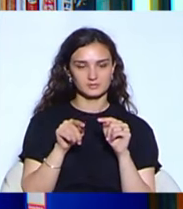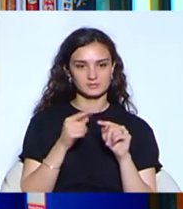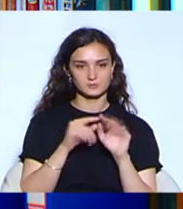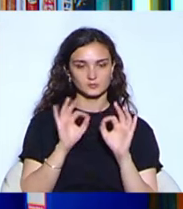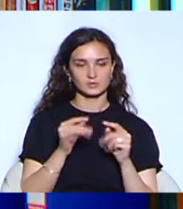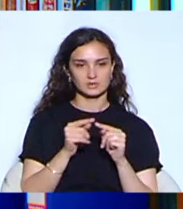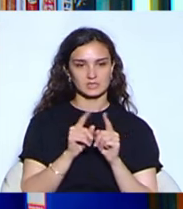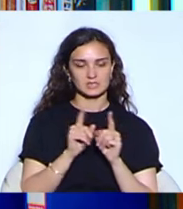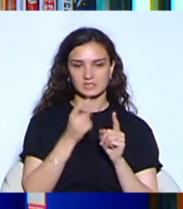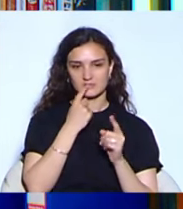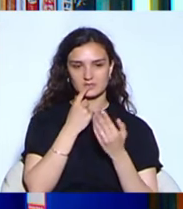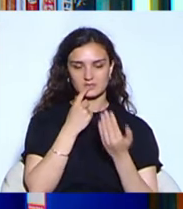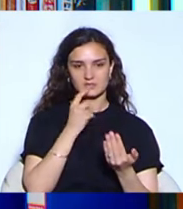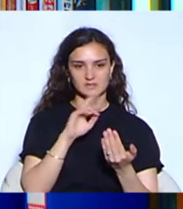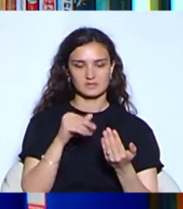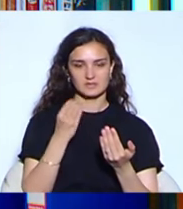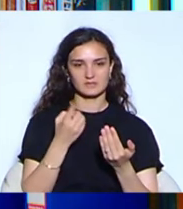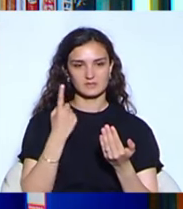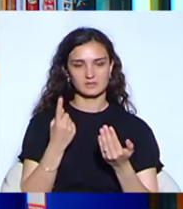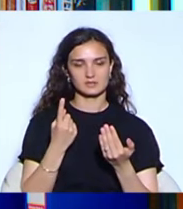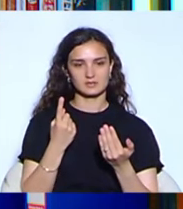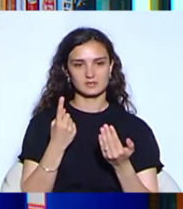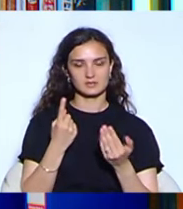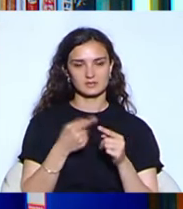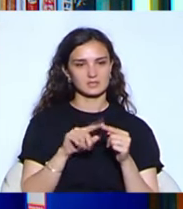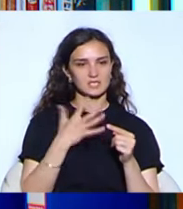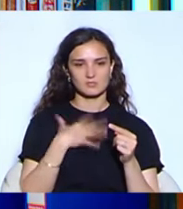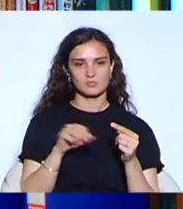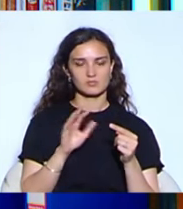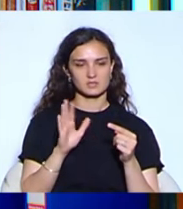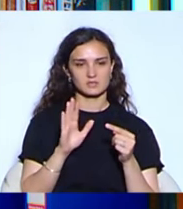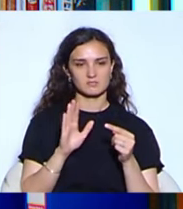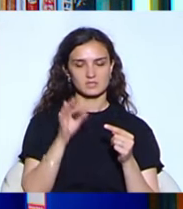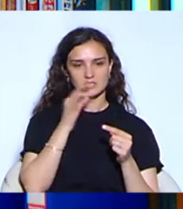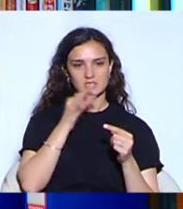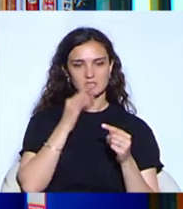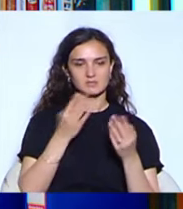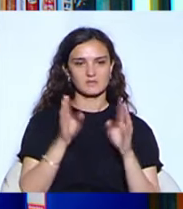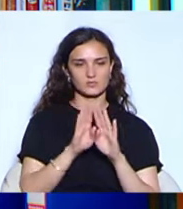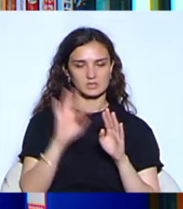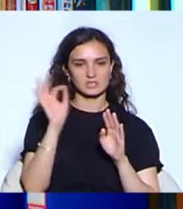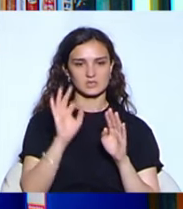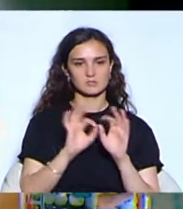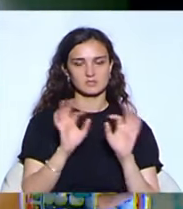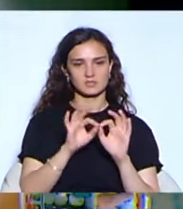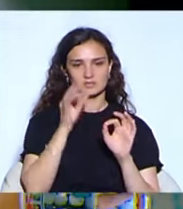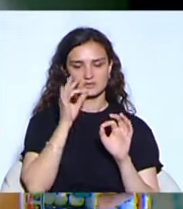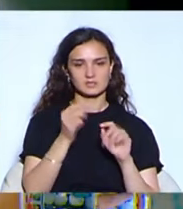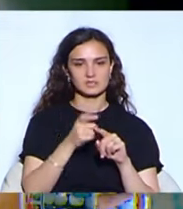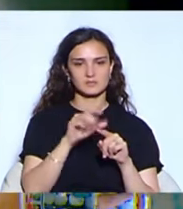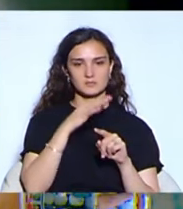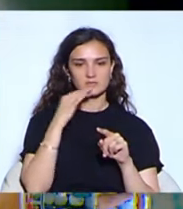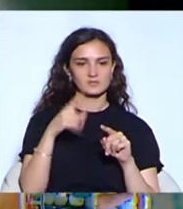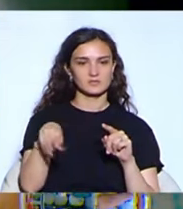გახლავთ სწორედ ასეთი კვერცხი. და კიდევ ერთი, არ მომბეზრდება და სანამ სეზონს დავხურავთ, სისტემატურად გეტყვით. ძალიან